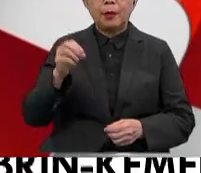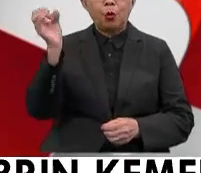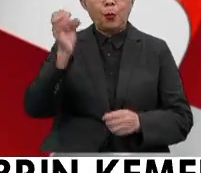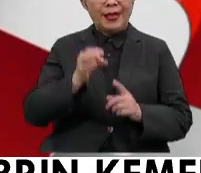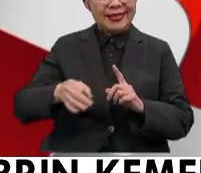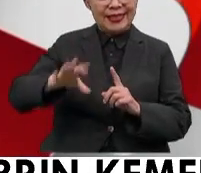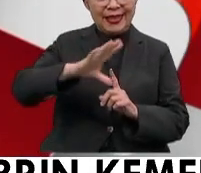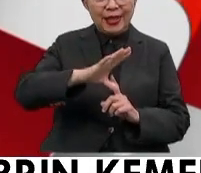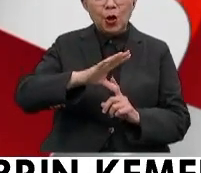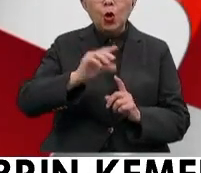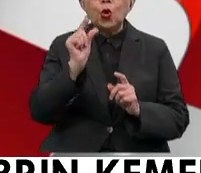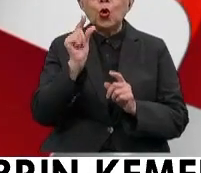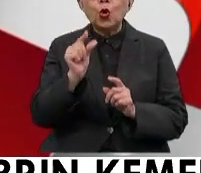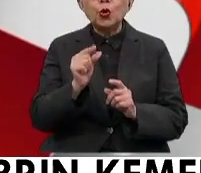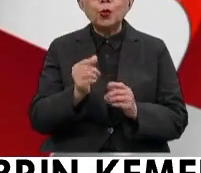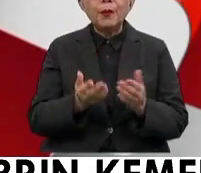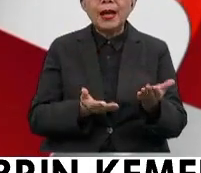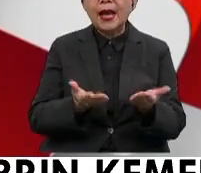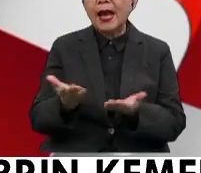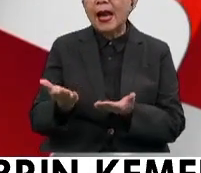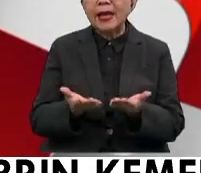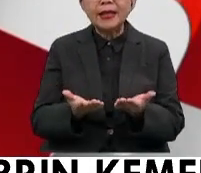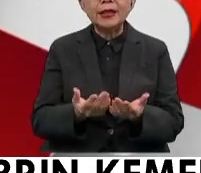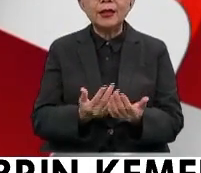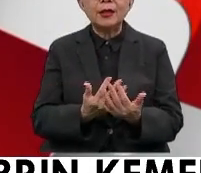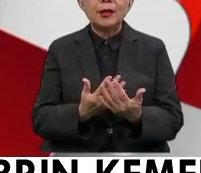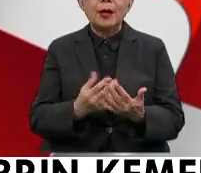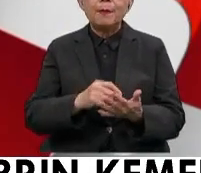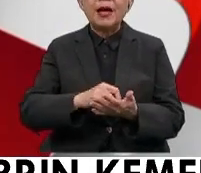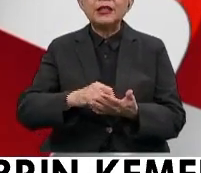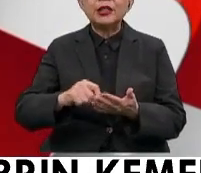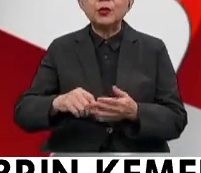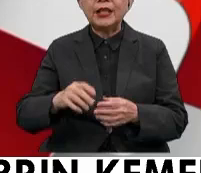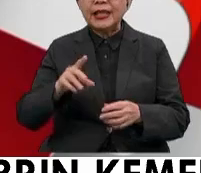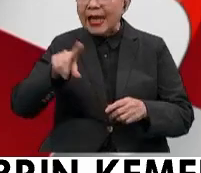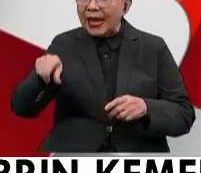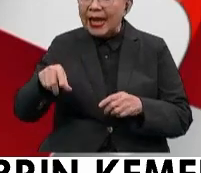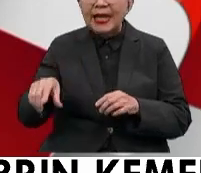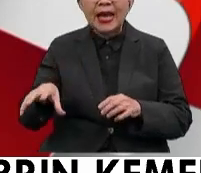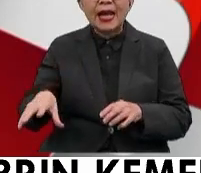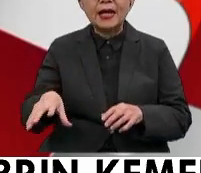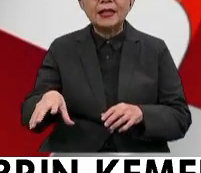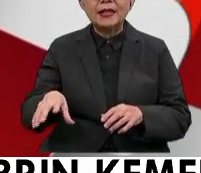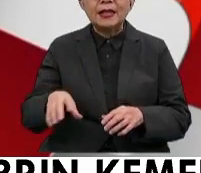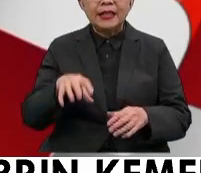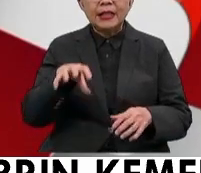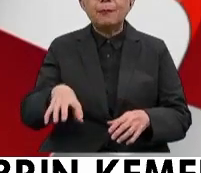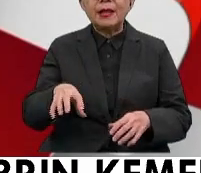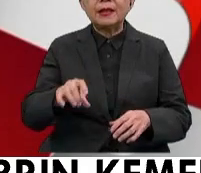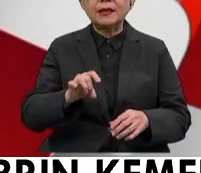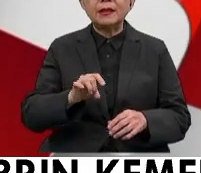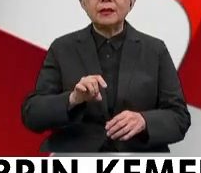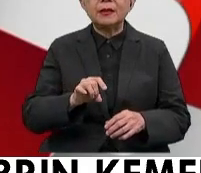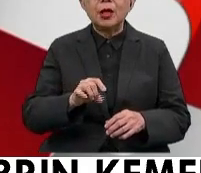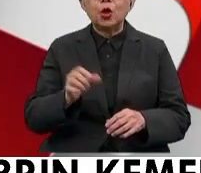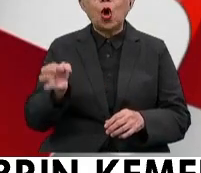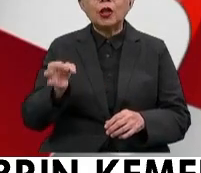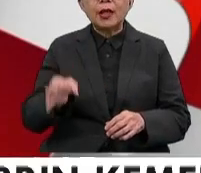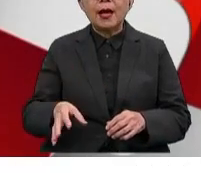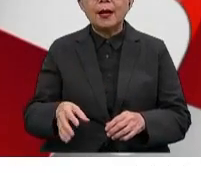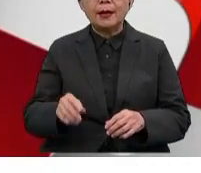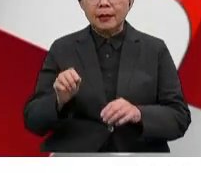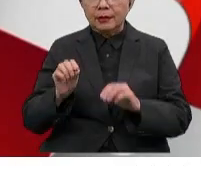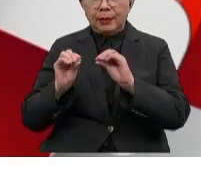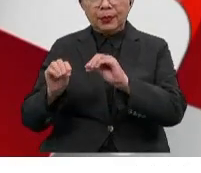itu untuk melayani mahasiswa yang ada di daerah-daerah, terutama di tempat-tempat kota